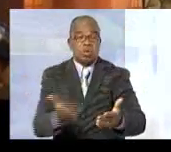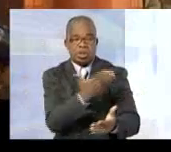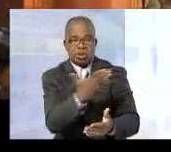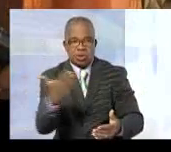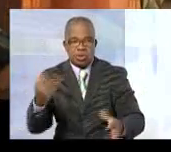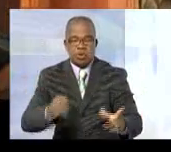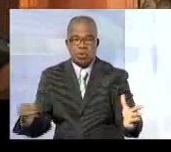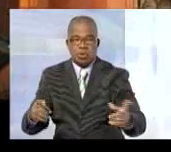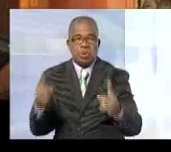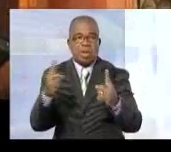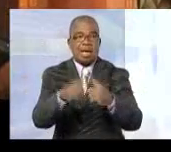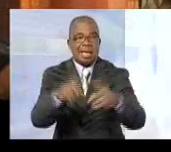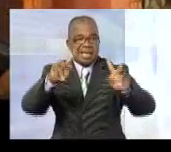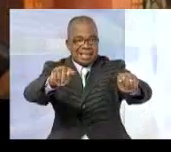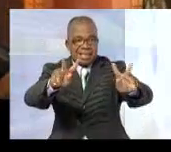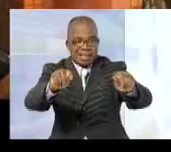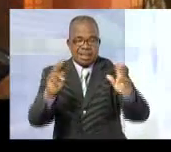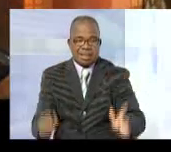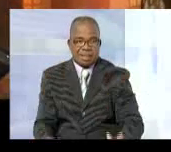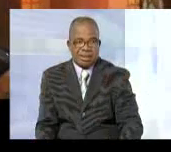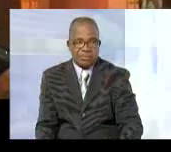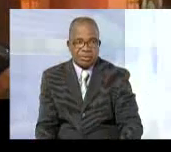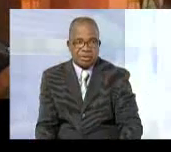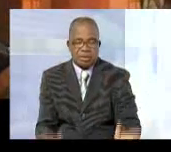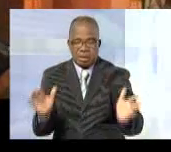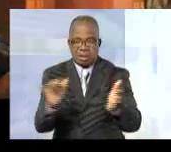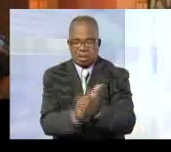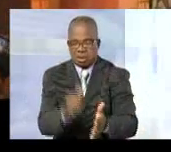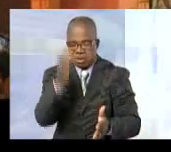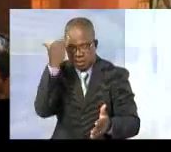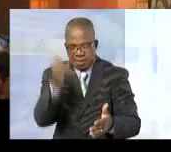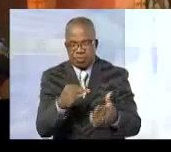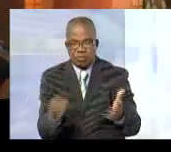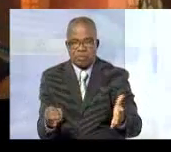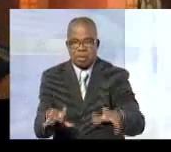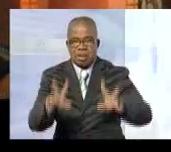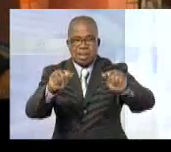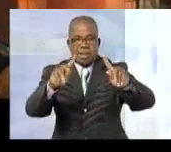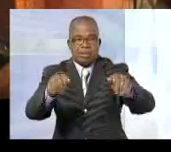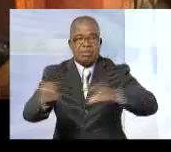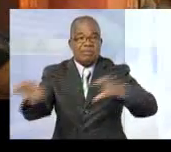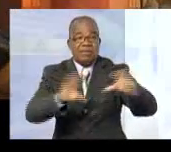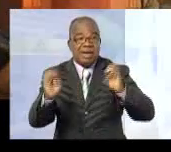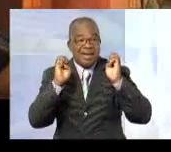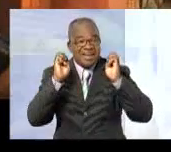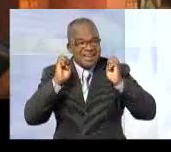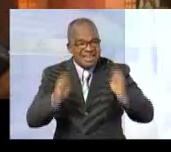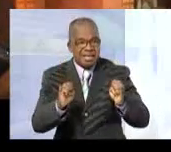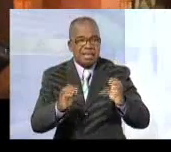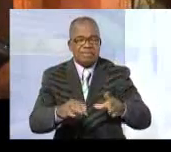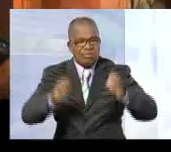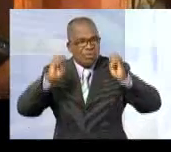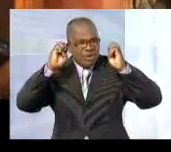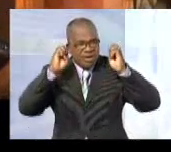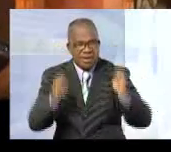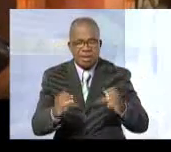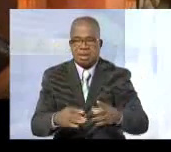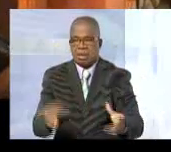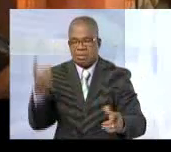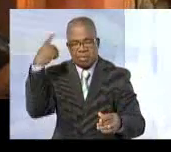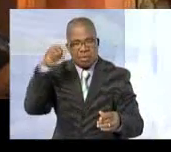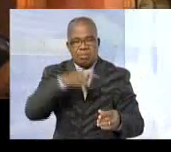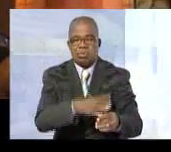service public au service de tous les publics. Nous devons donc faire preuve d'une plus